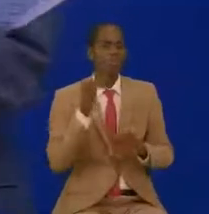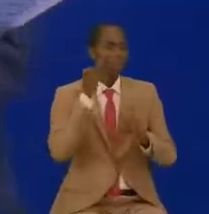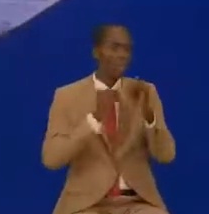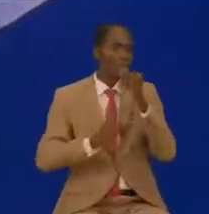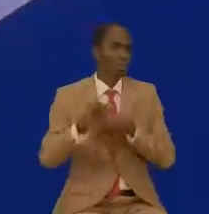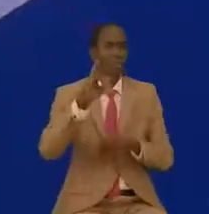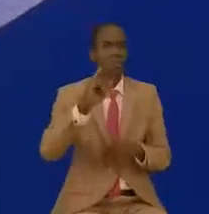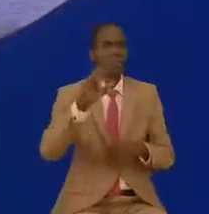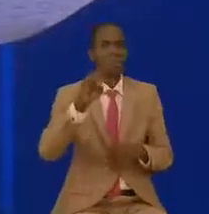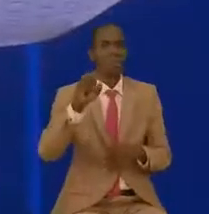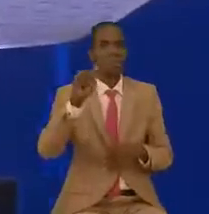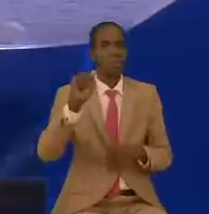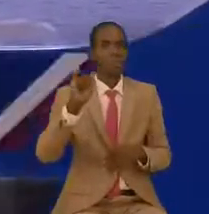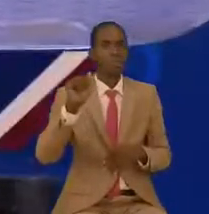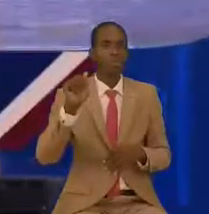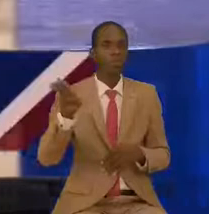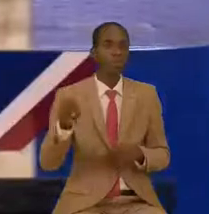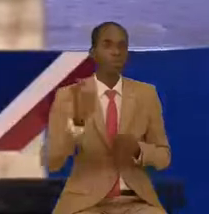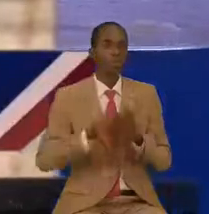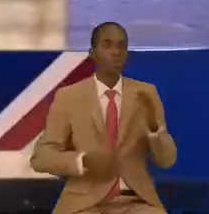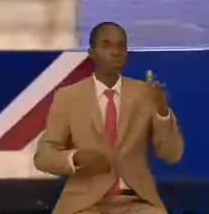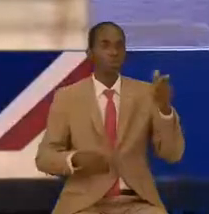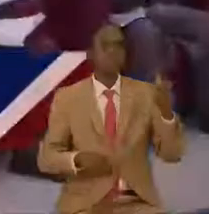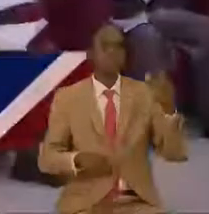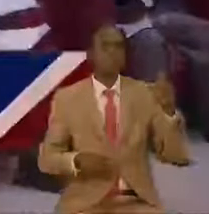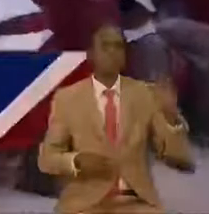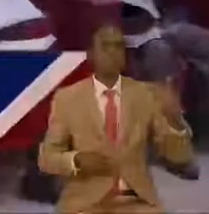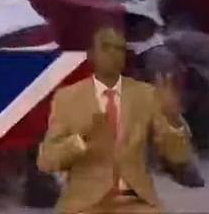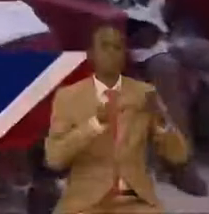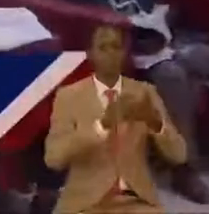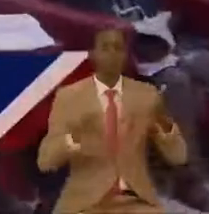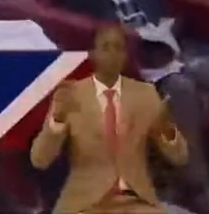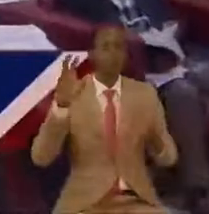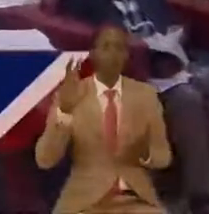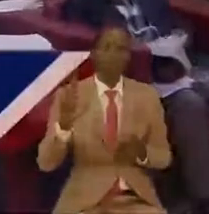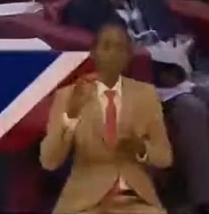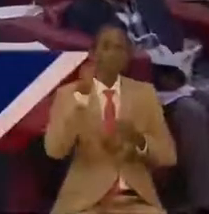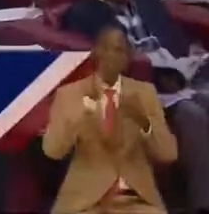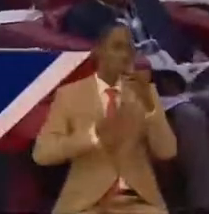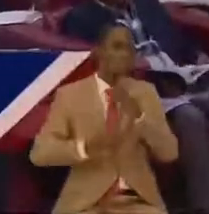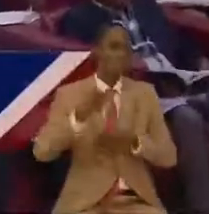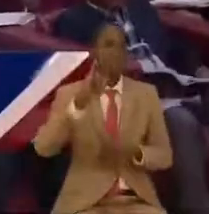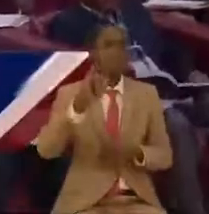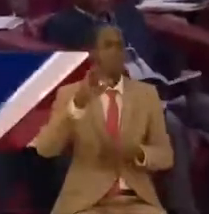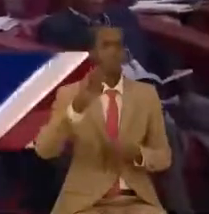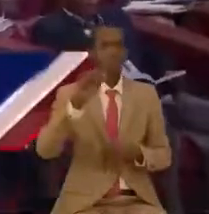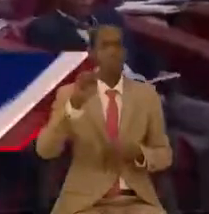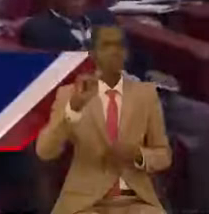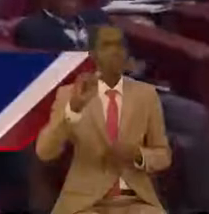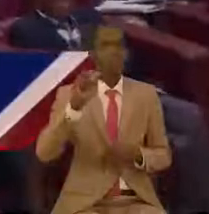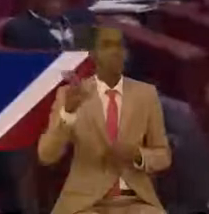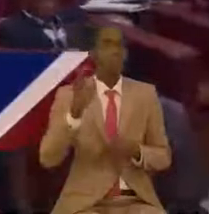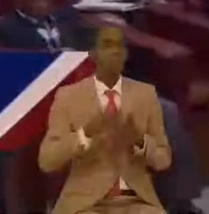Vous recevrez du Seigneur l'héritage pour récompense. Servez Christ le Seigneur.